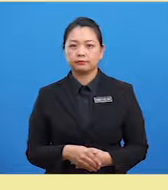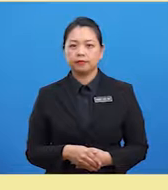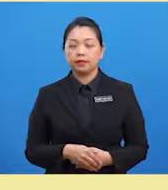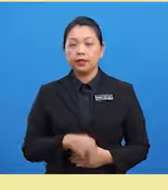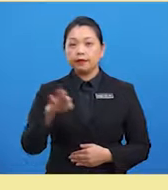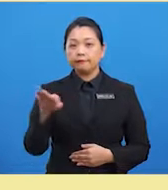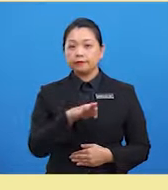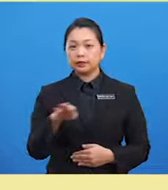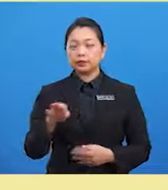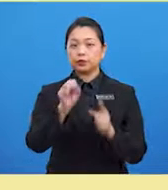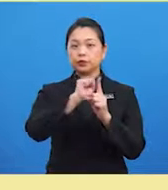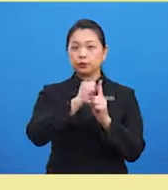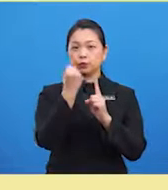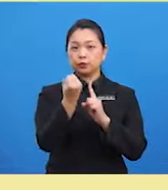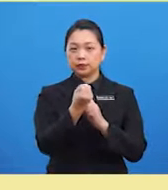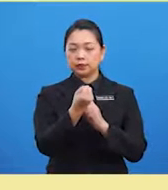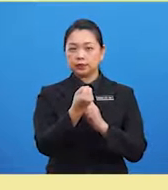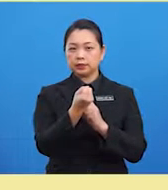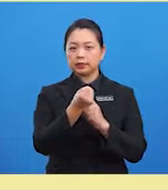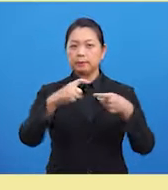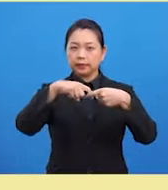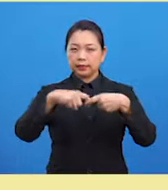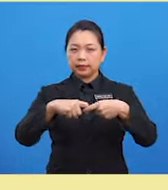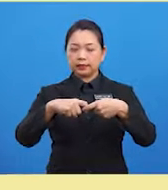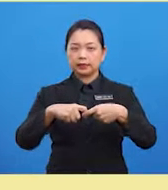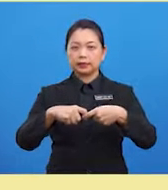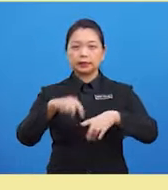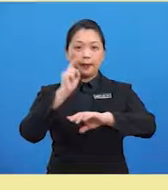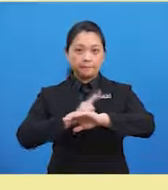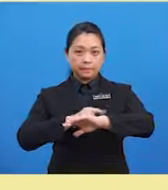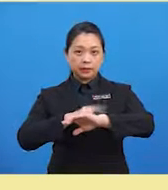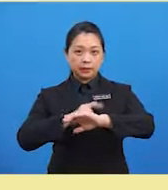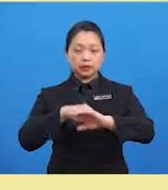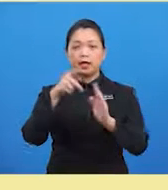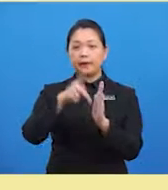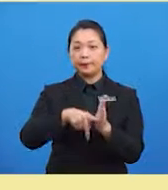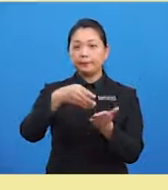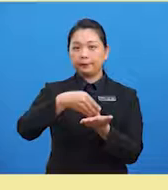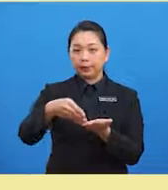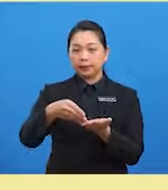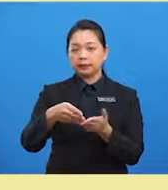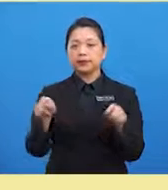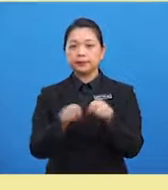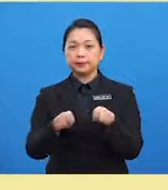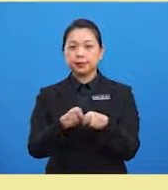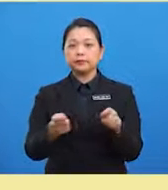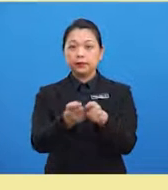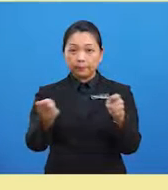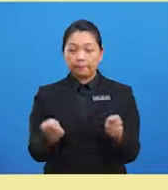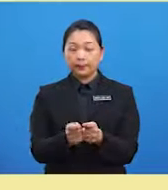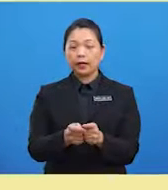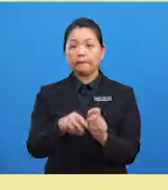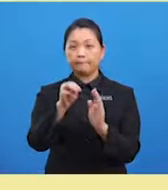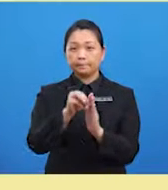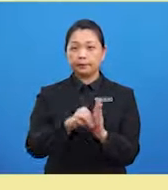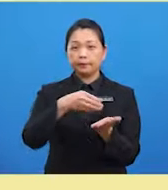Faktor situasi pula berkaitan dengan masa pembelian seperti tempat membeli.